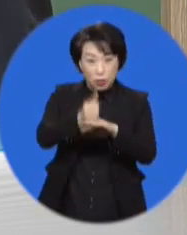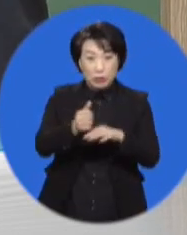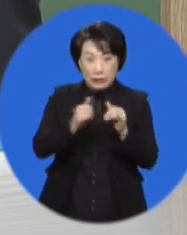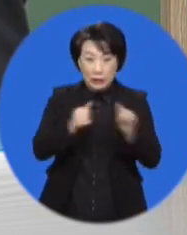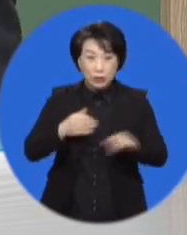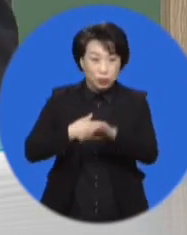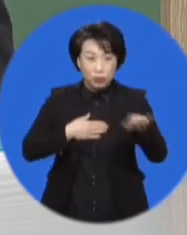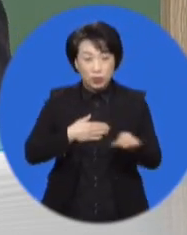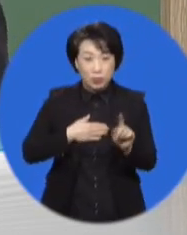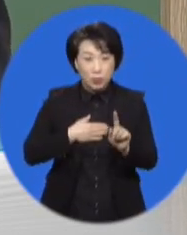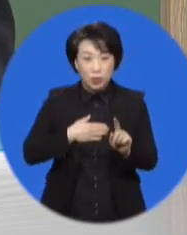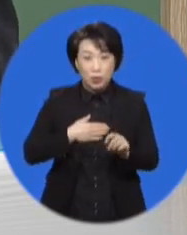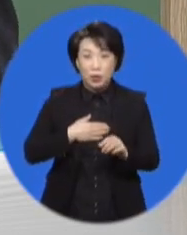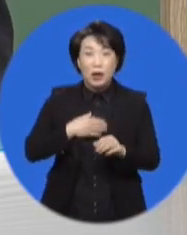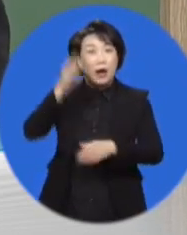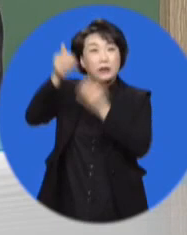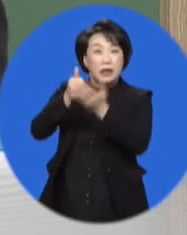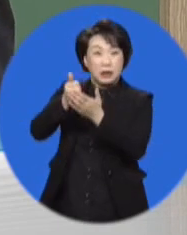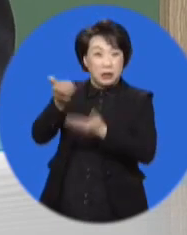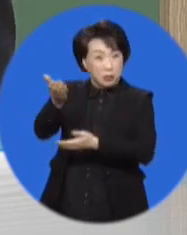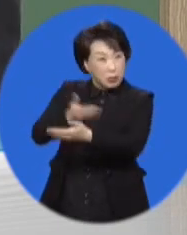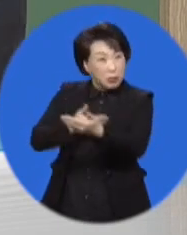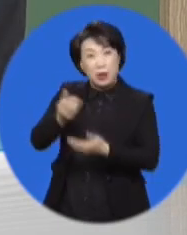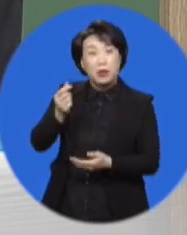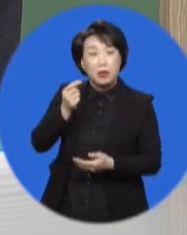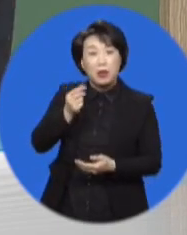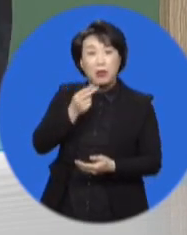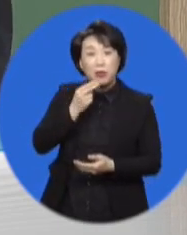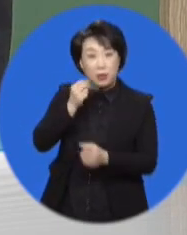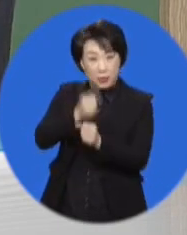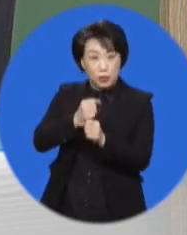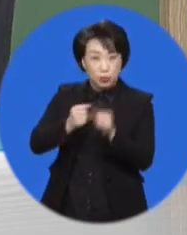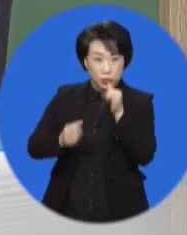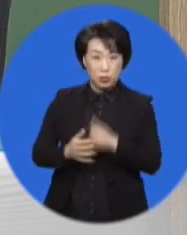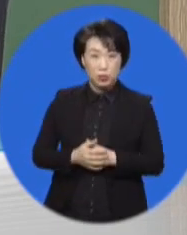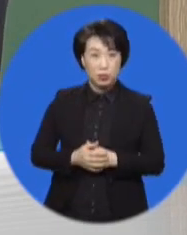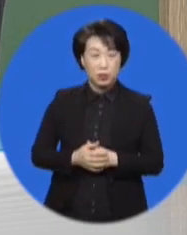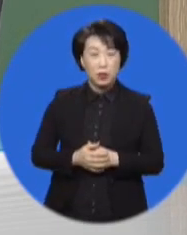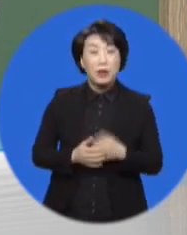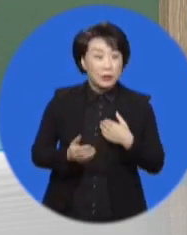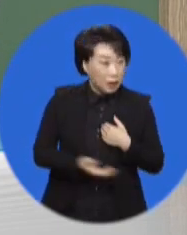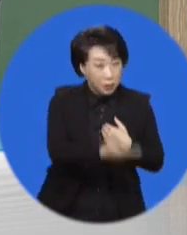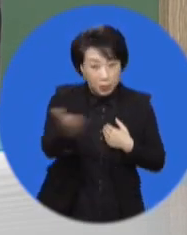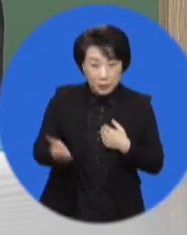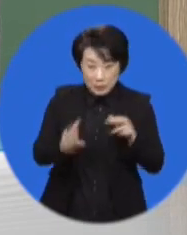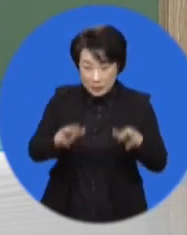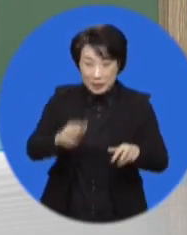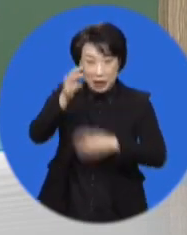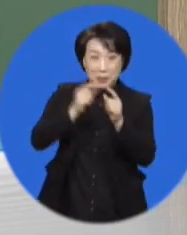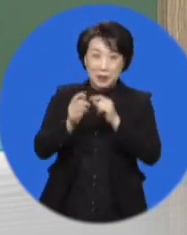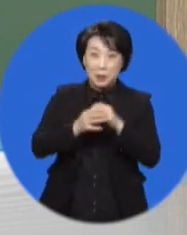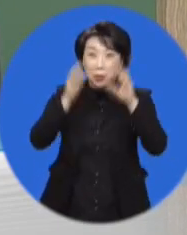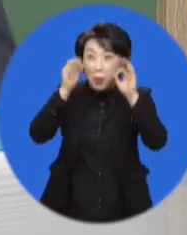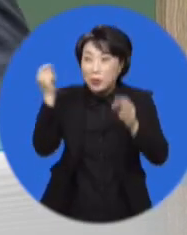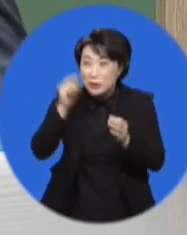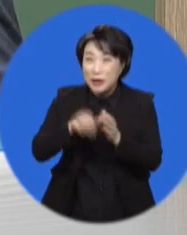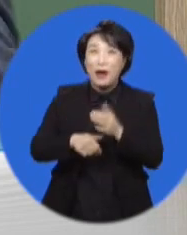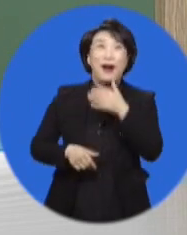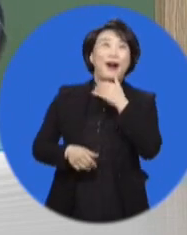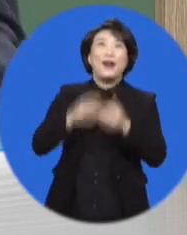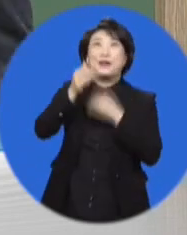인간을 어떻든 교통하지 못하게 만들어. 그러니까 여러분들이 여기 와서 하나님 말씀 들을 때는 하나님 말씀인가